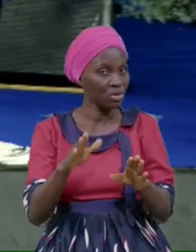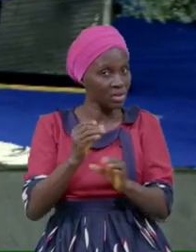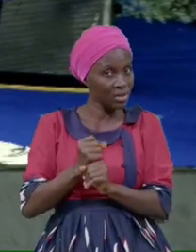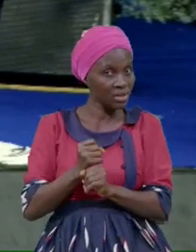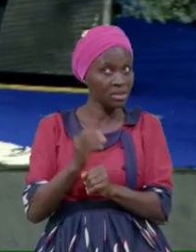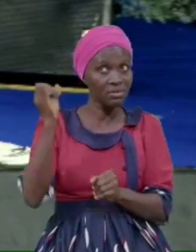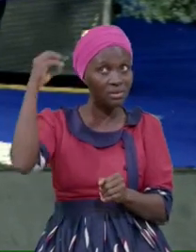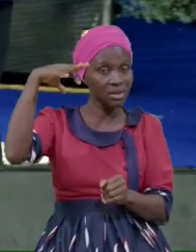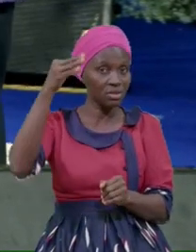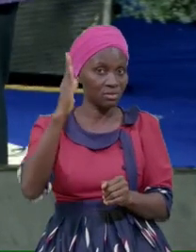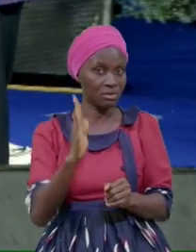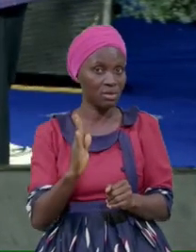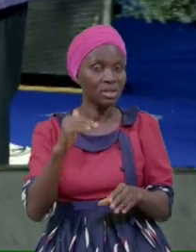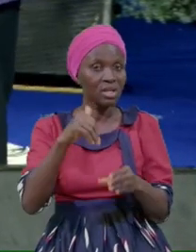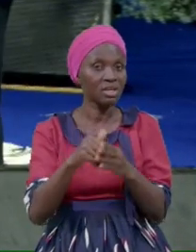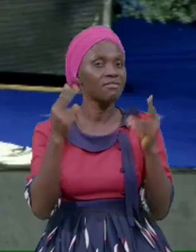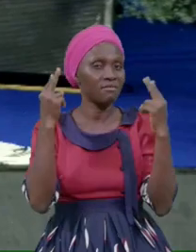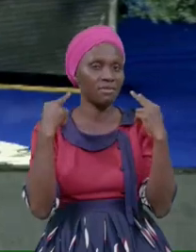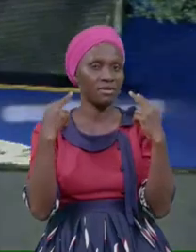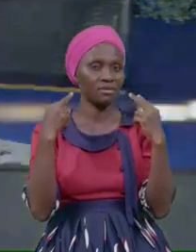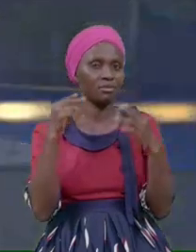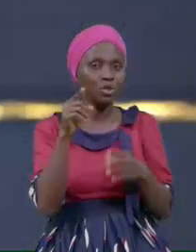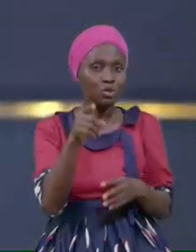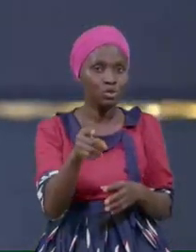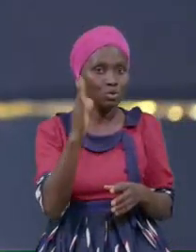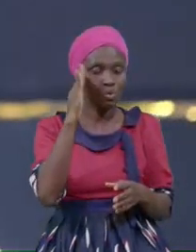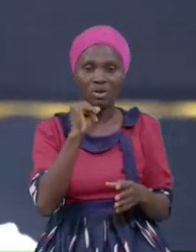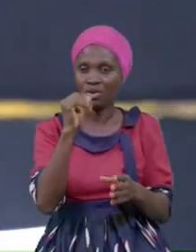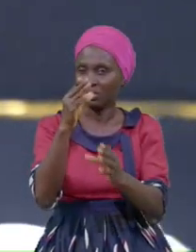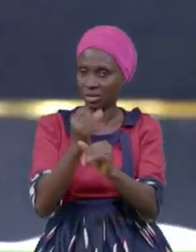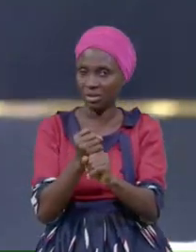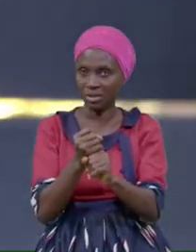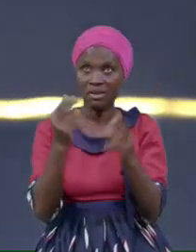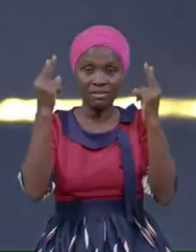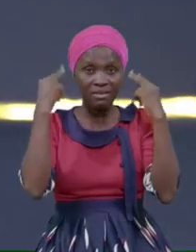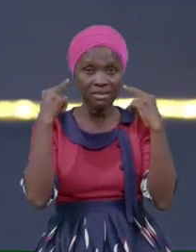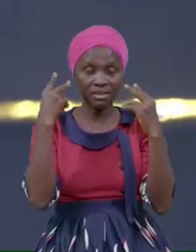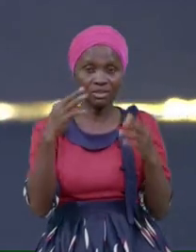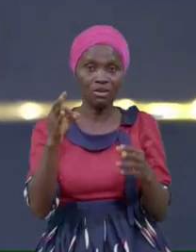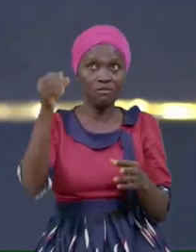vain. Vous n'allez pas recevoir la grâce de Dieu en vain.